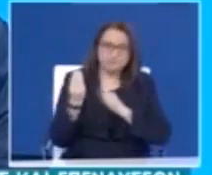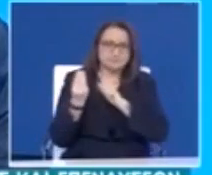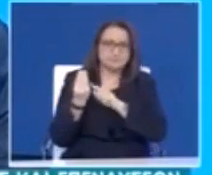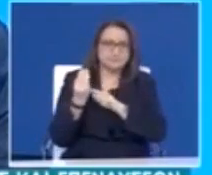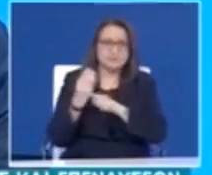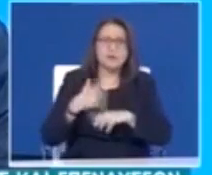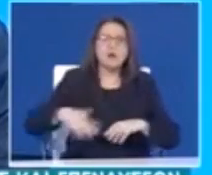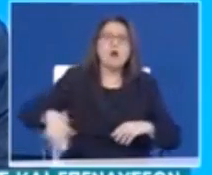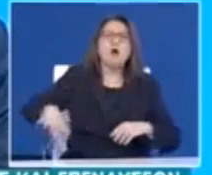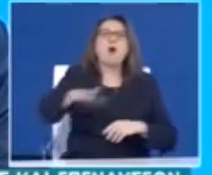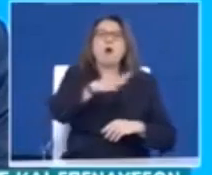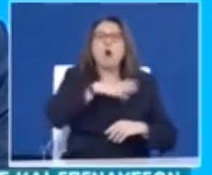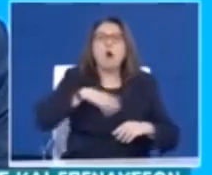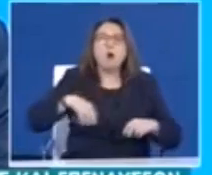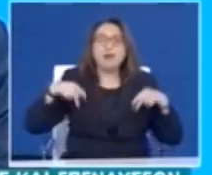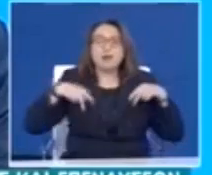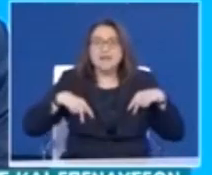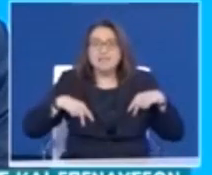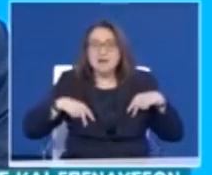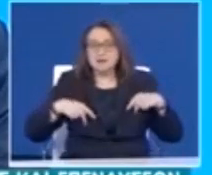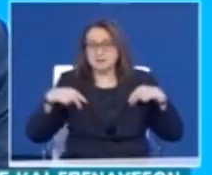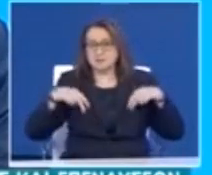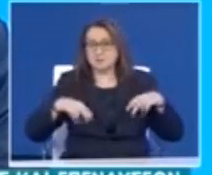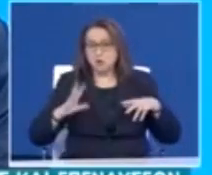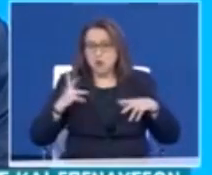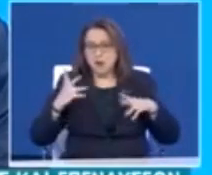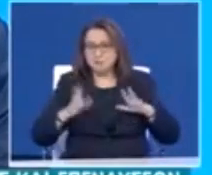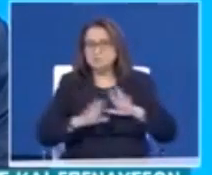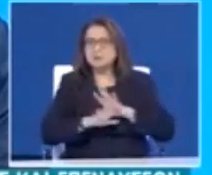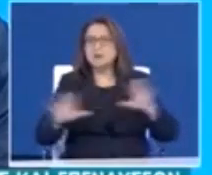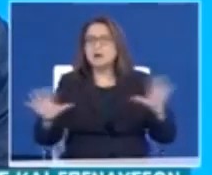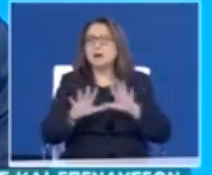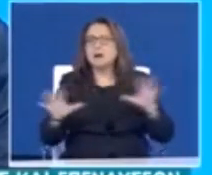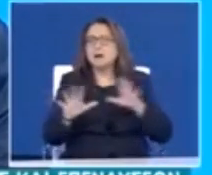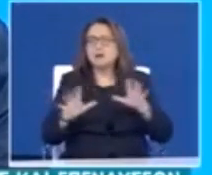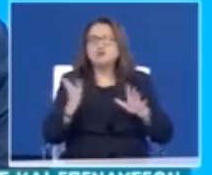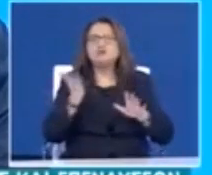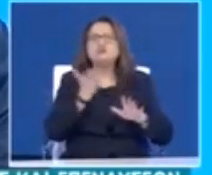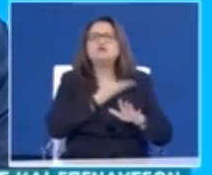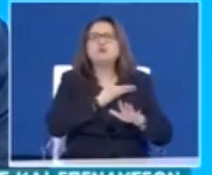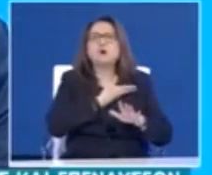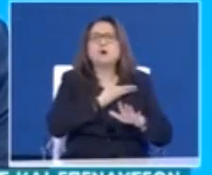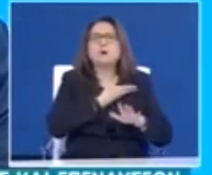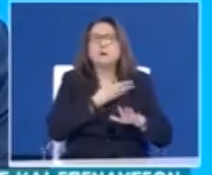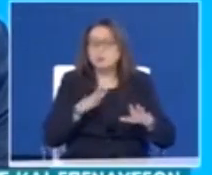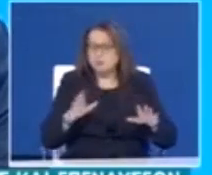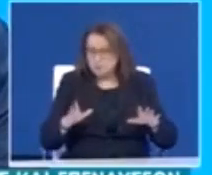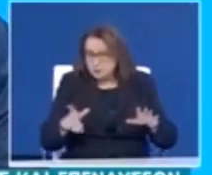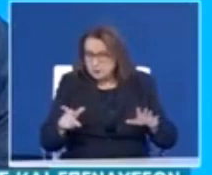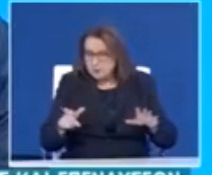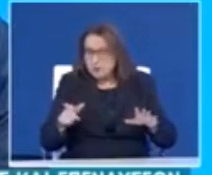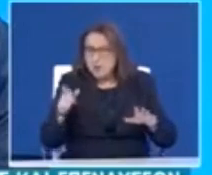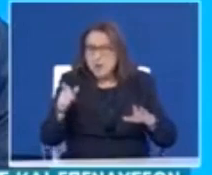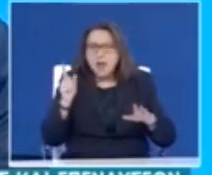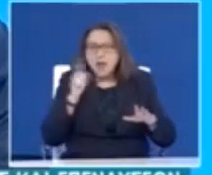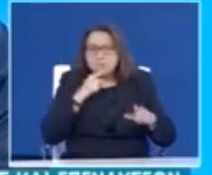Ανάπτυξης έπρεπε να διαχειριστούμε μια πρωτοφανή σε μέγεθος κρίση σε όσο δυνατόν μικρότερο